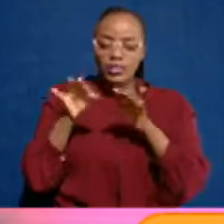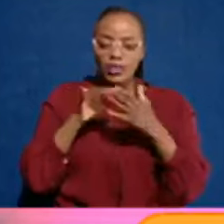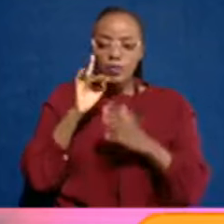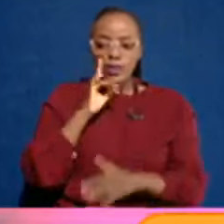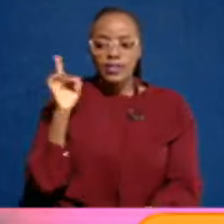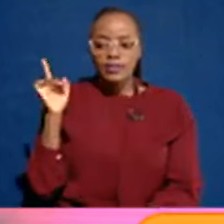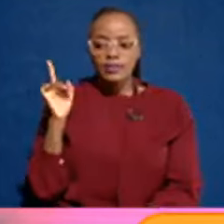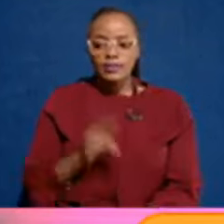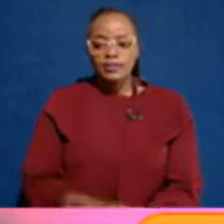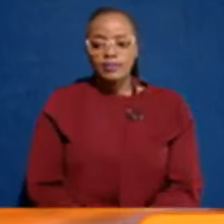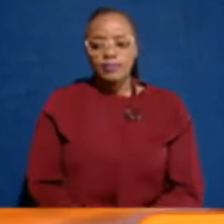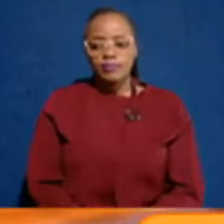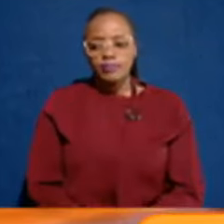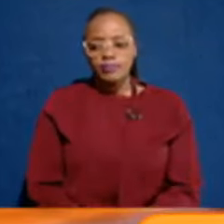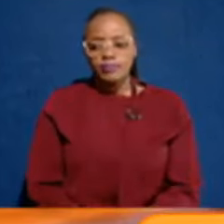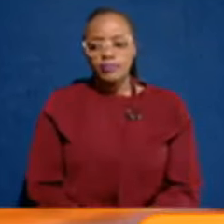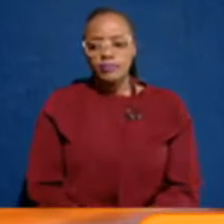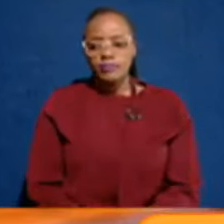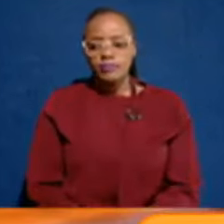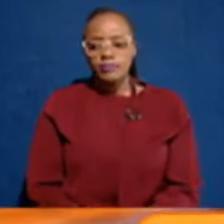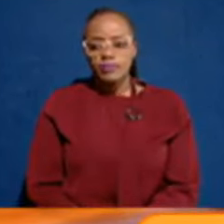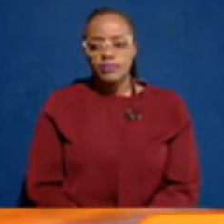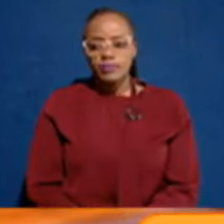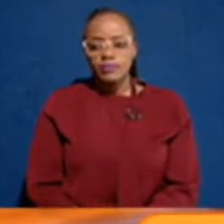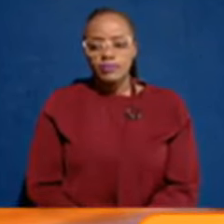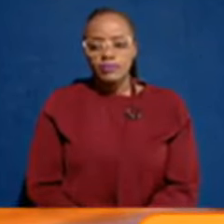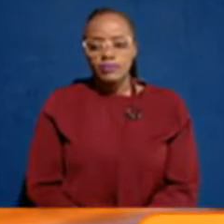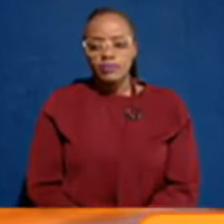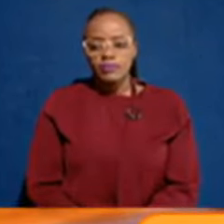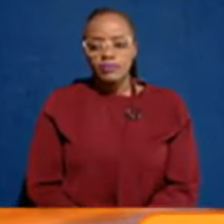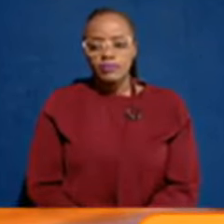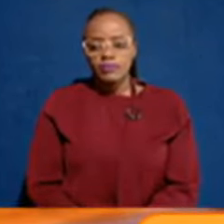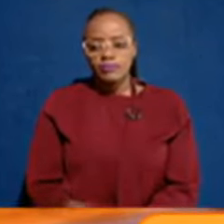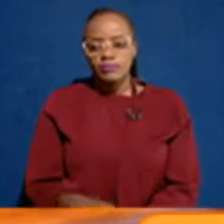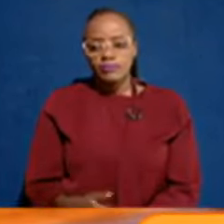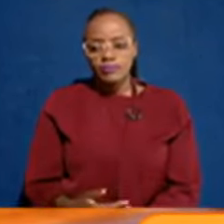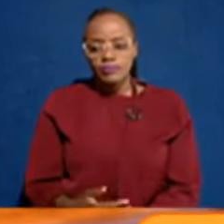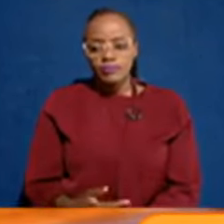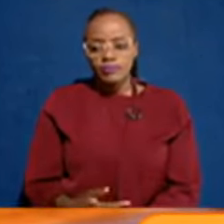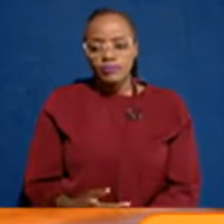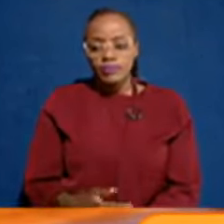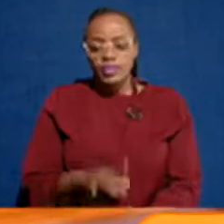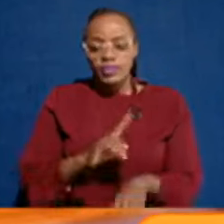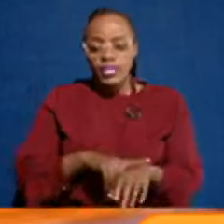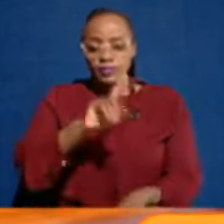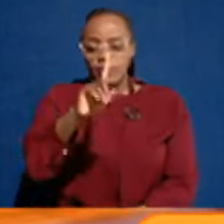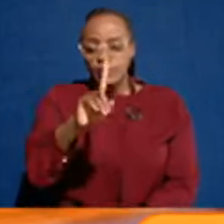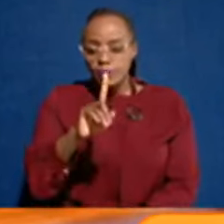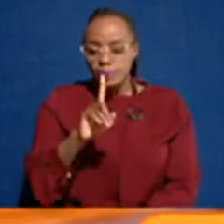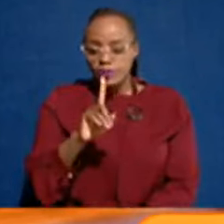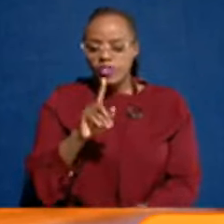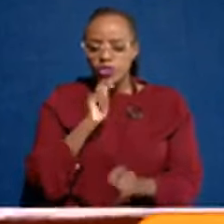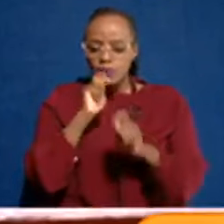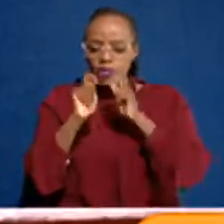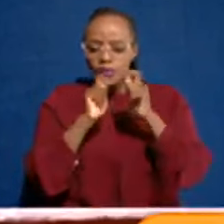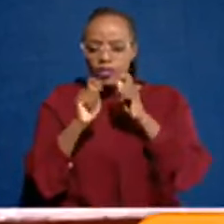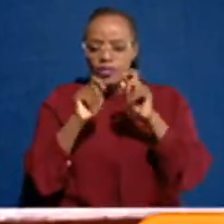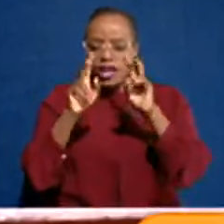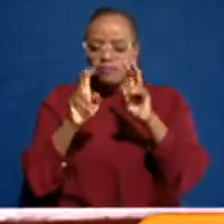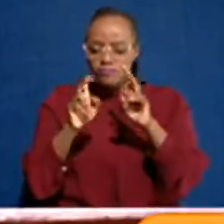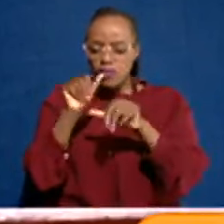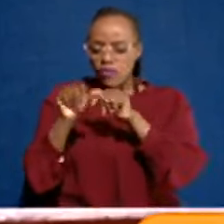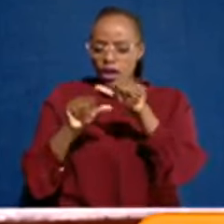mengi zaidi. If you are statement on oath. Alipofika kikaoni kupigwa msasa kuhusu